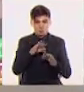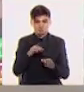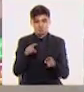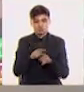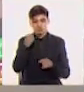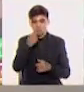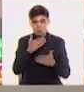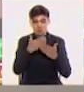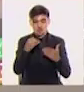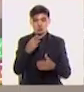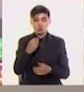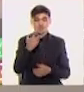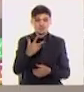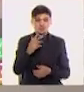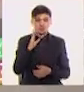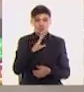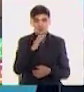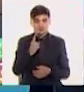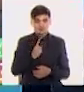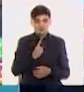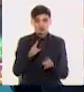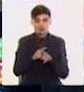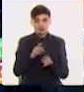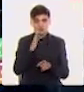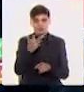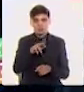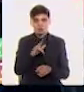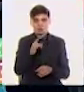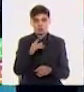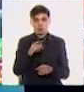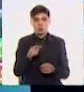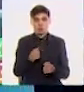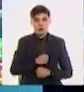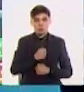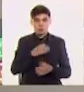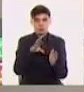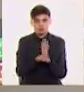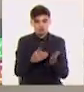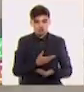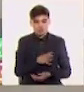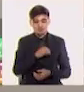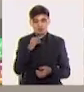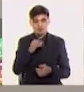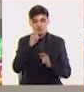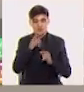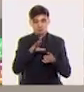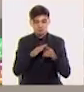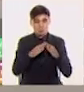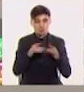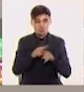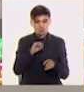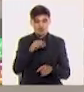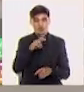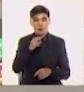тағы бір кейіпкері үш баласымен бірге моншада тұрып келген жалғыз басты ана Гүлшат Тучева да қайырымды жандардан қолдау көрді. Данияр Амантайұлы